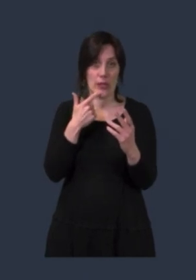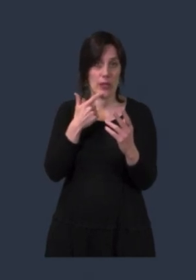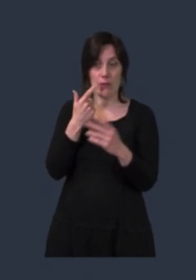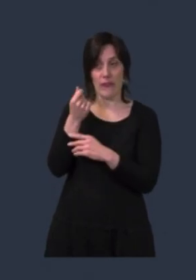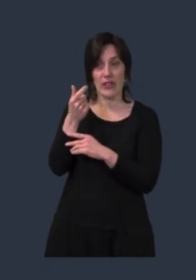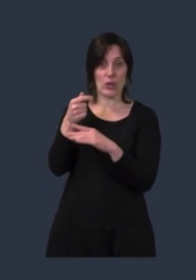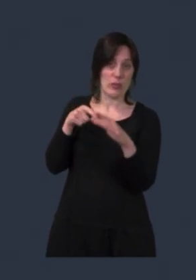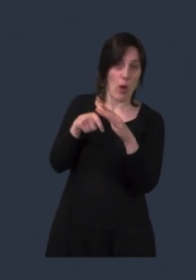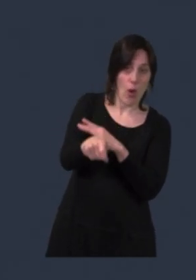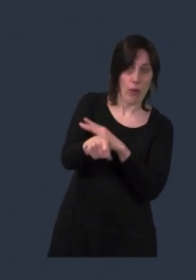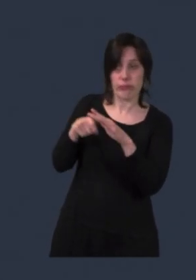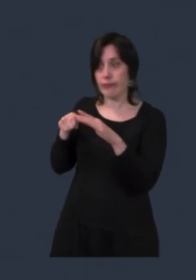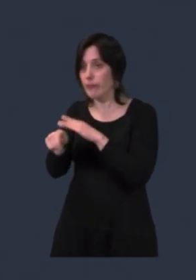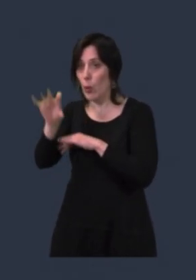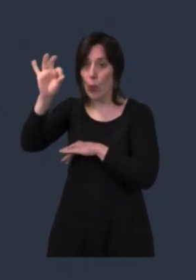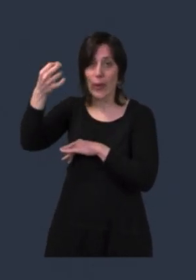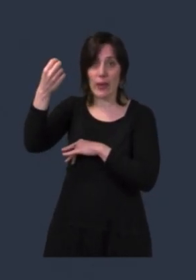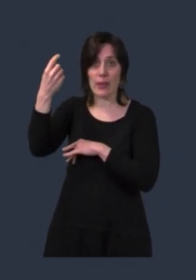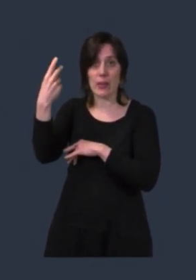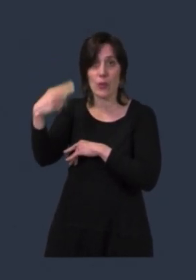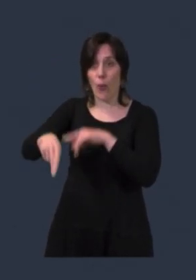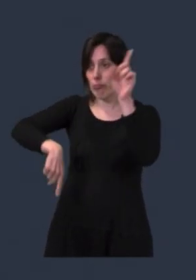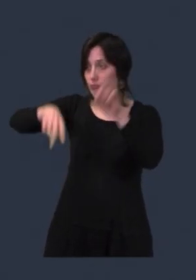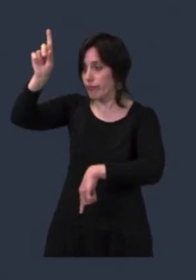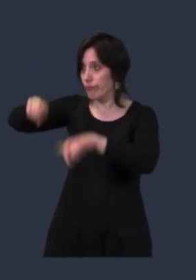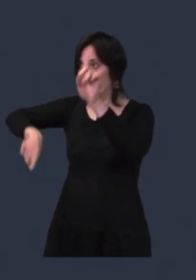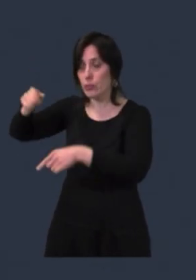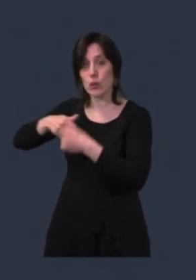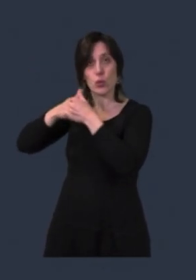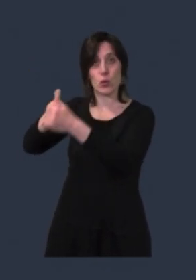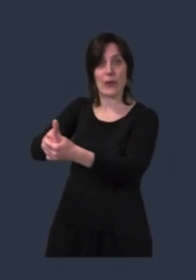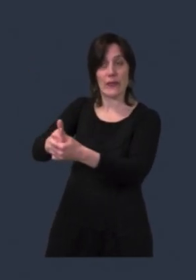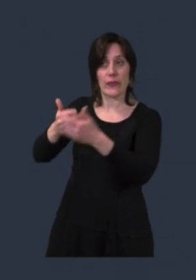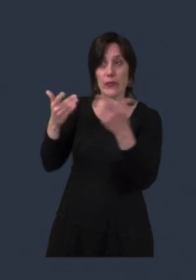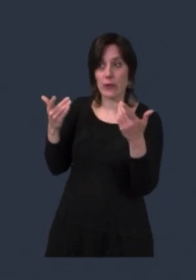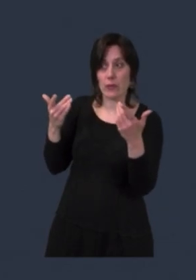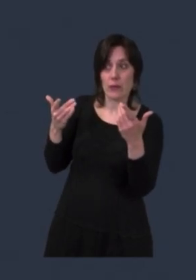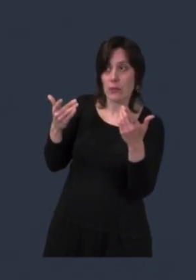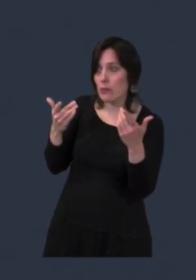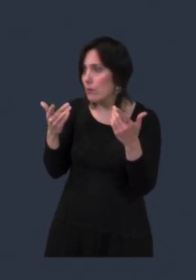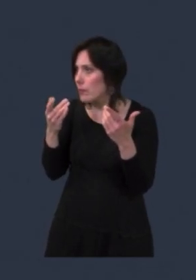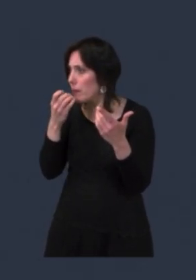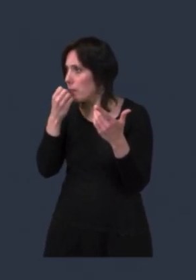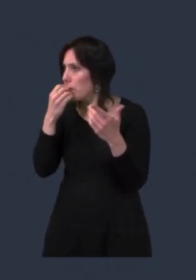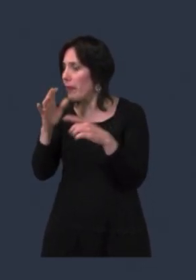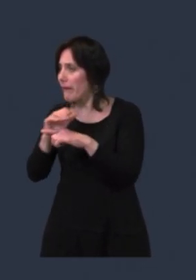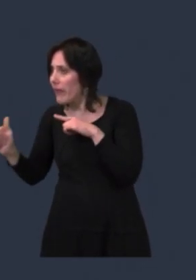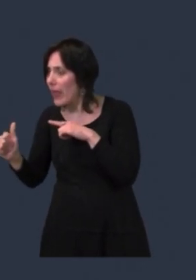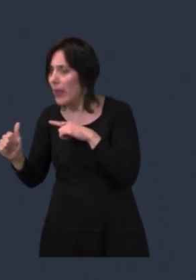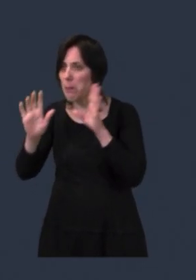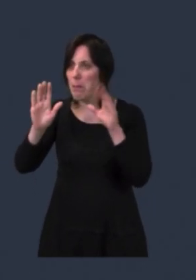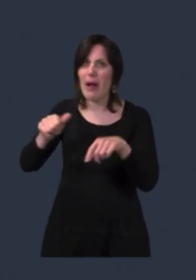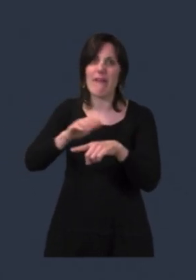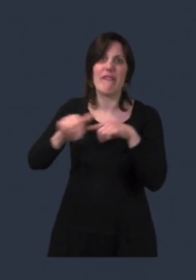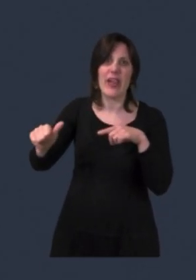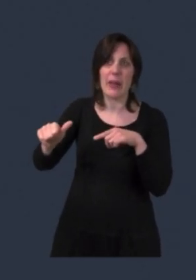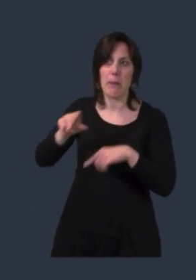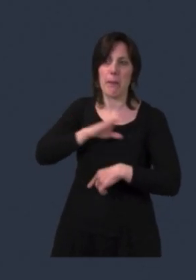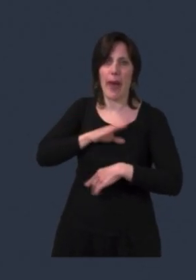financière ne sera opérée par la région en fonction des communautés de communes qui auront ou non accepté la compétence